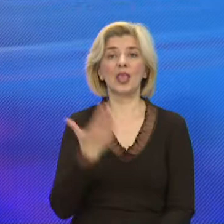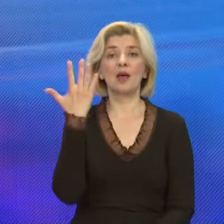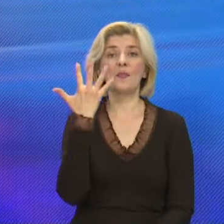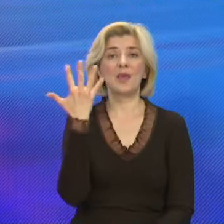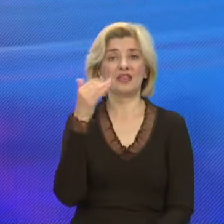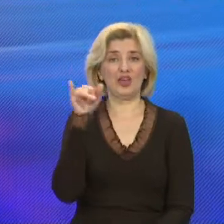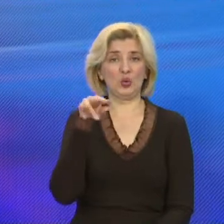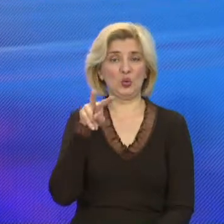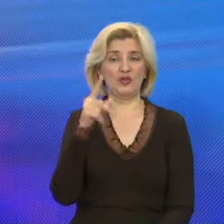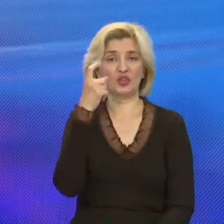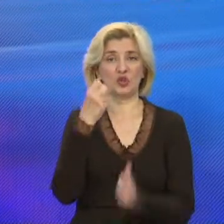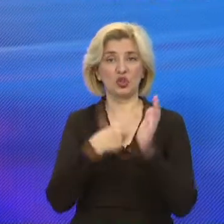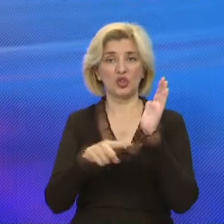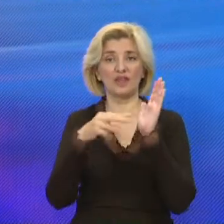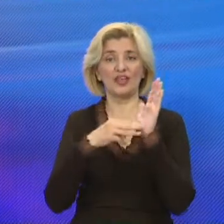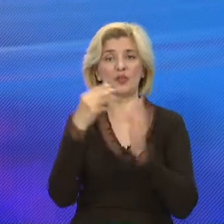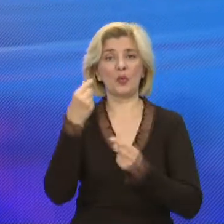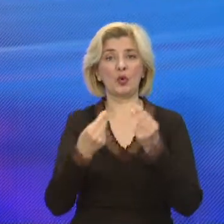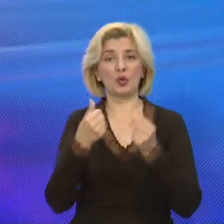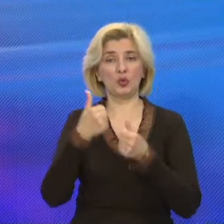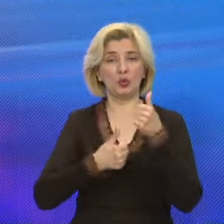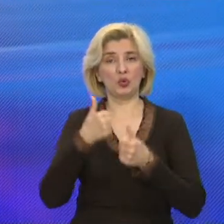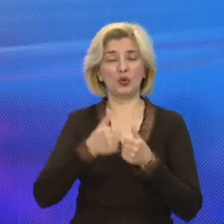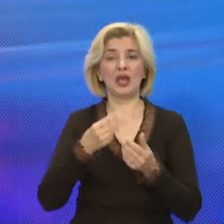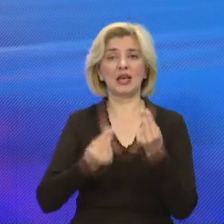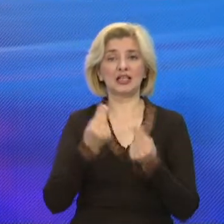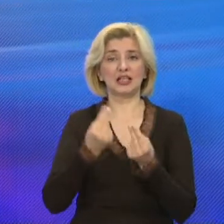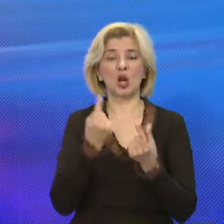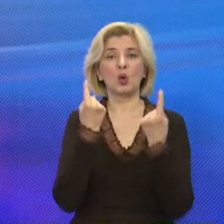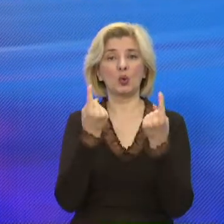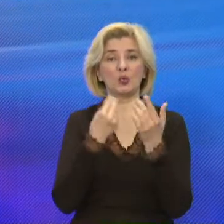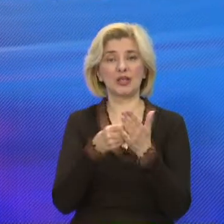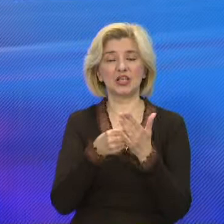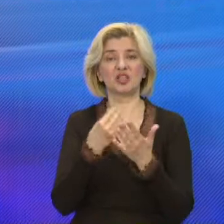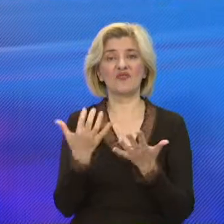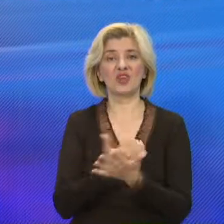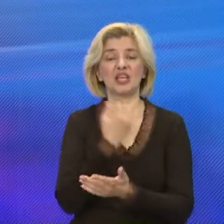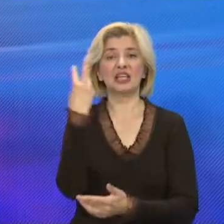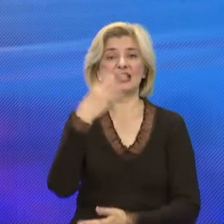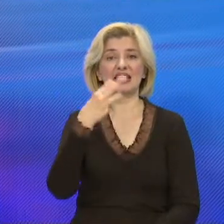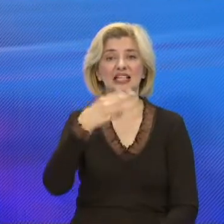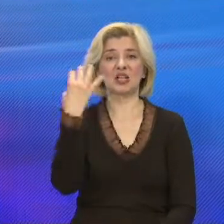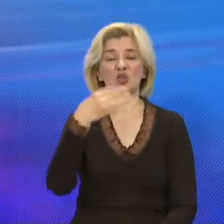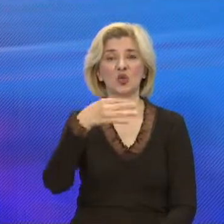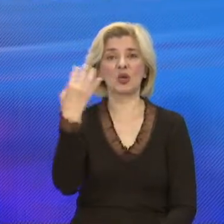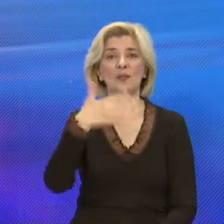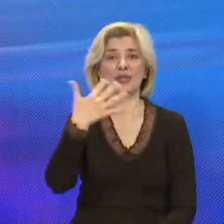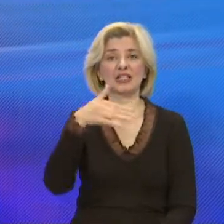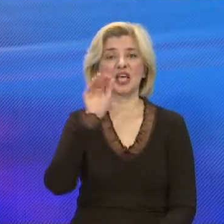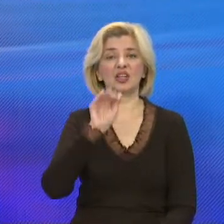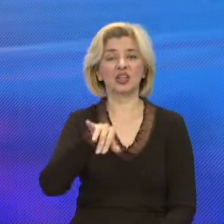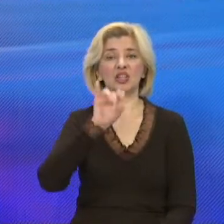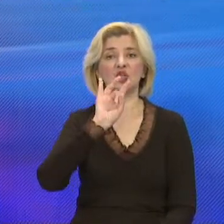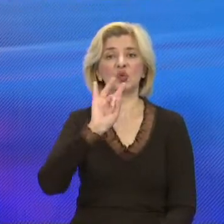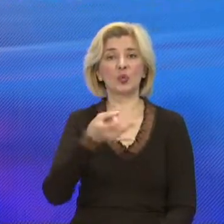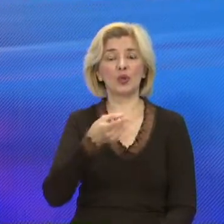Июля в 168-м туре игры «Удача в придачу» мы разыграли крупные денежные выигрыши. 30, 40, 50 тысяч